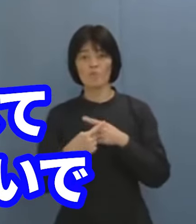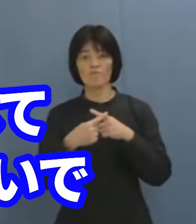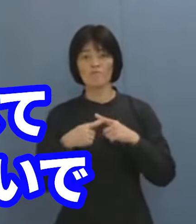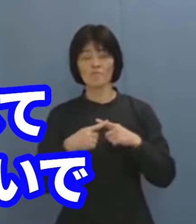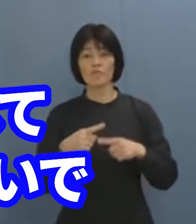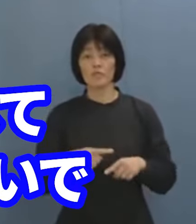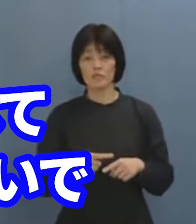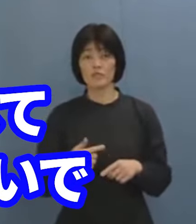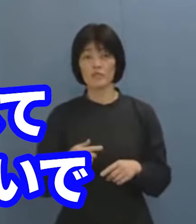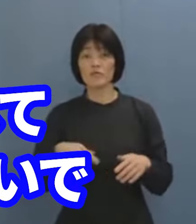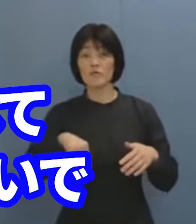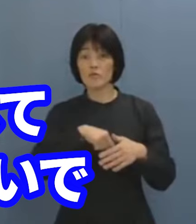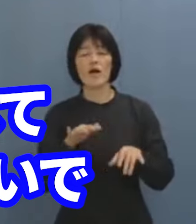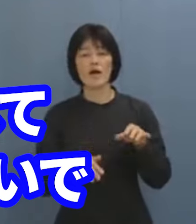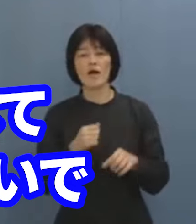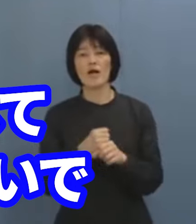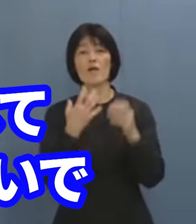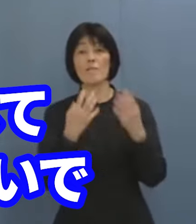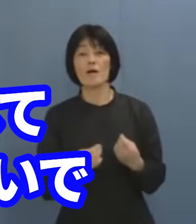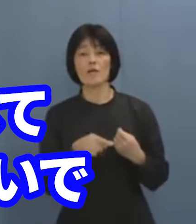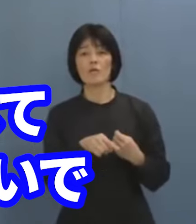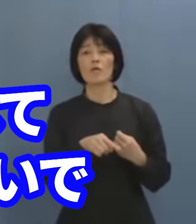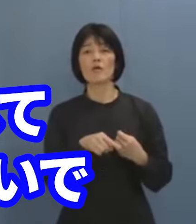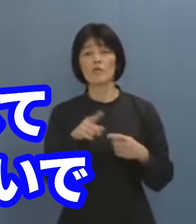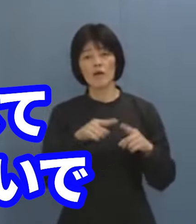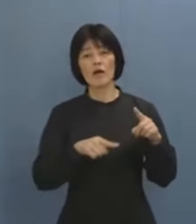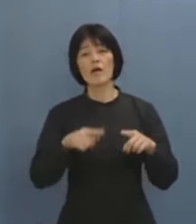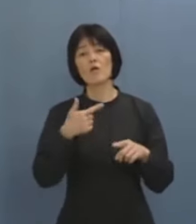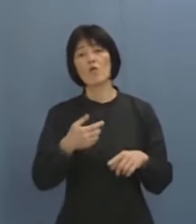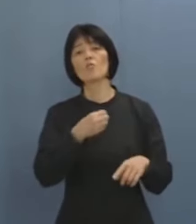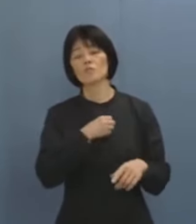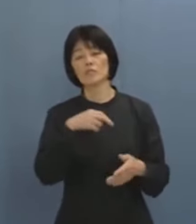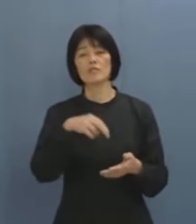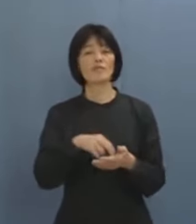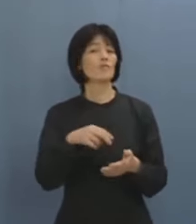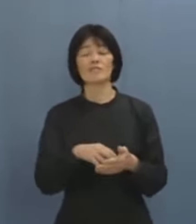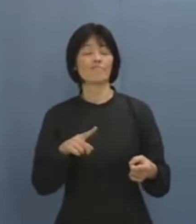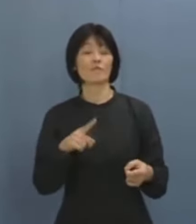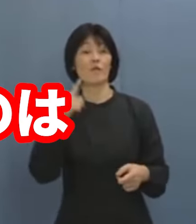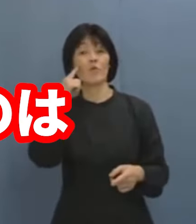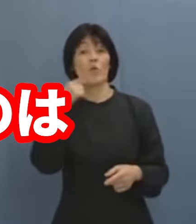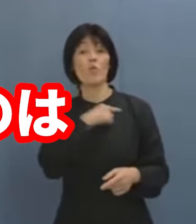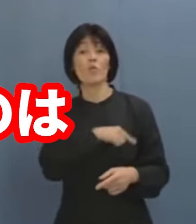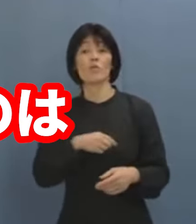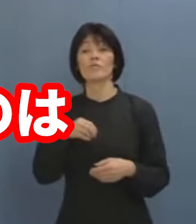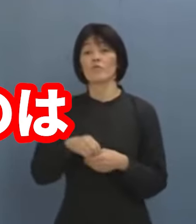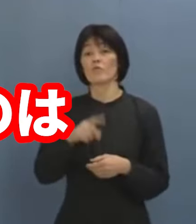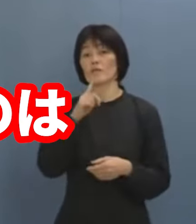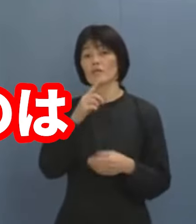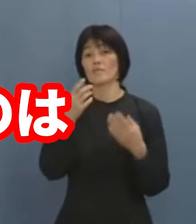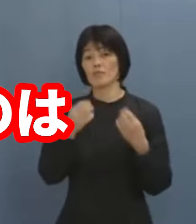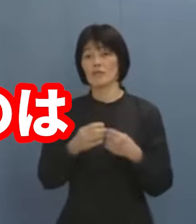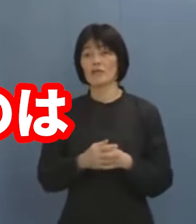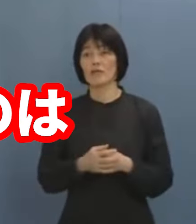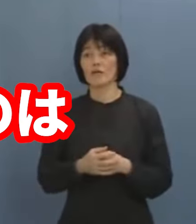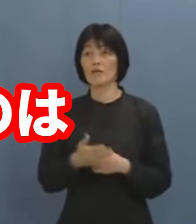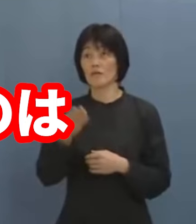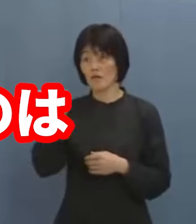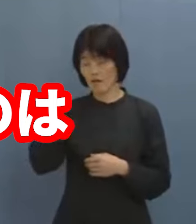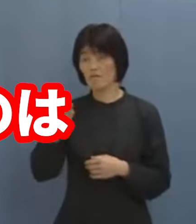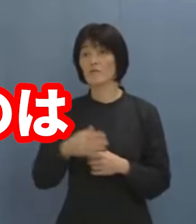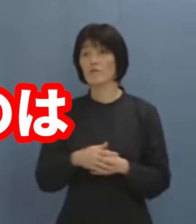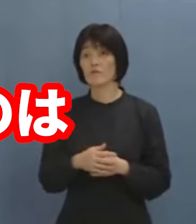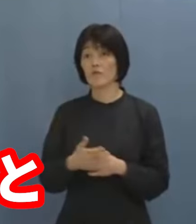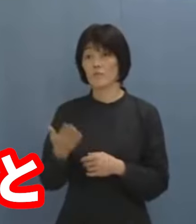体は公務員として良くない行為だという思いで発言していますね。 なので今でもその発言というのは撤回され